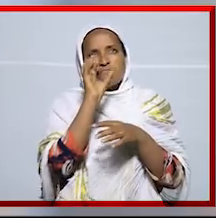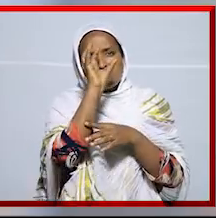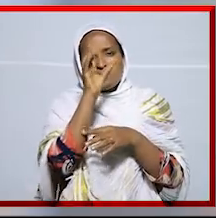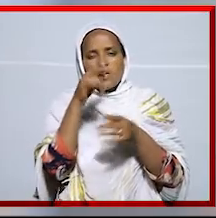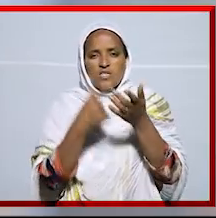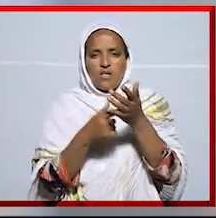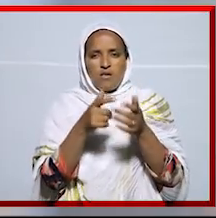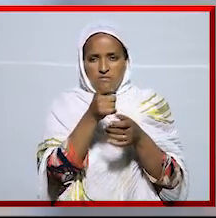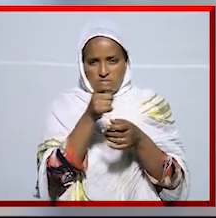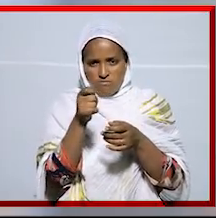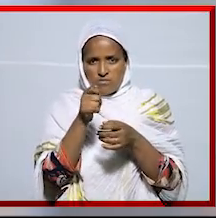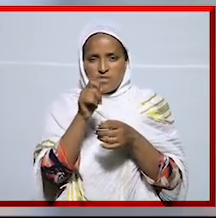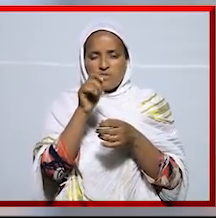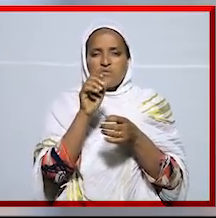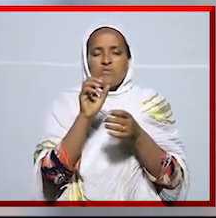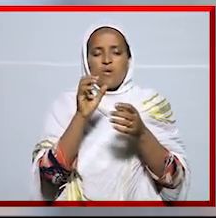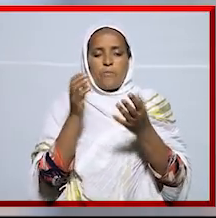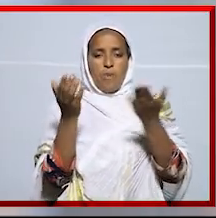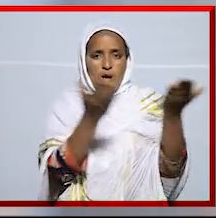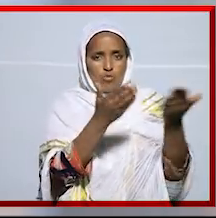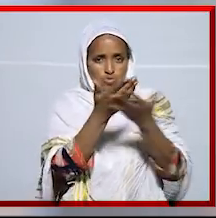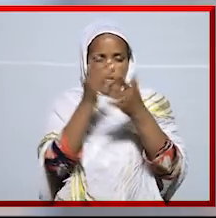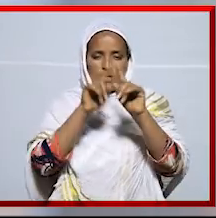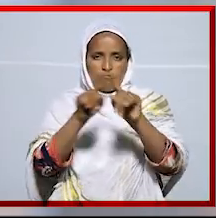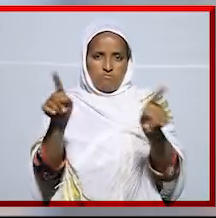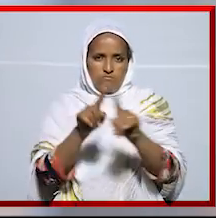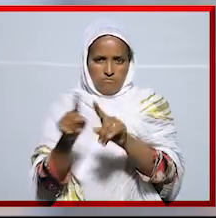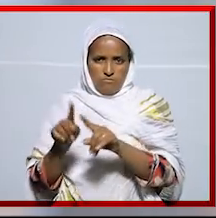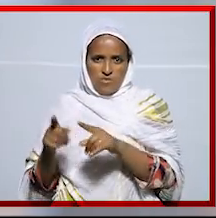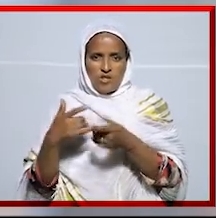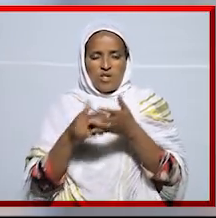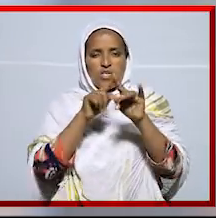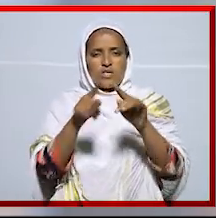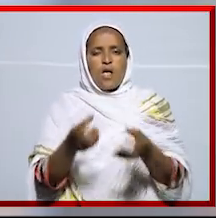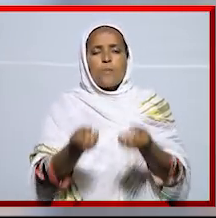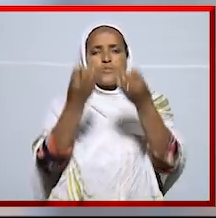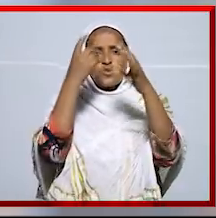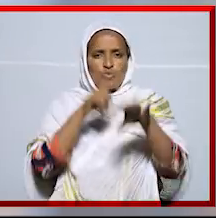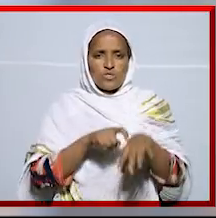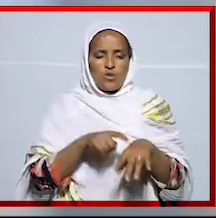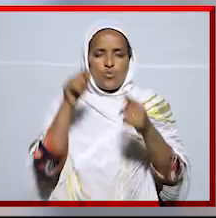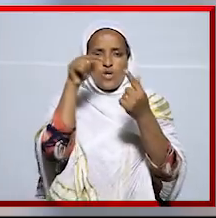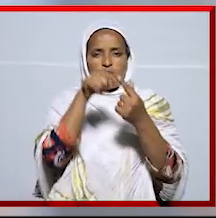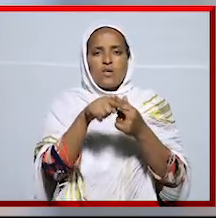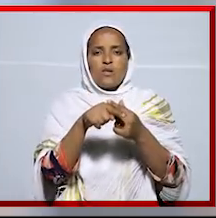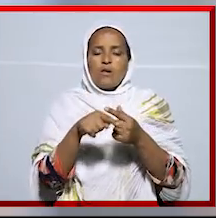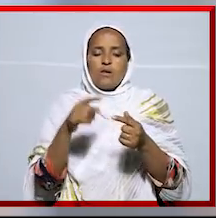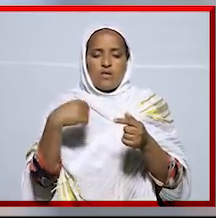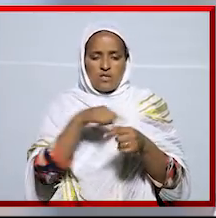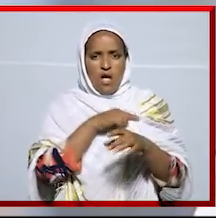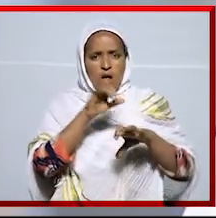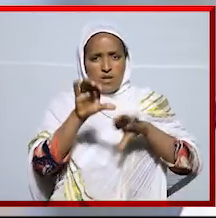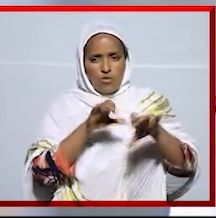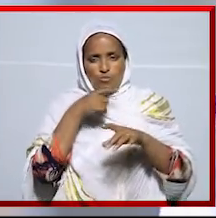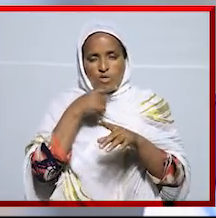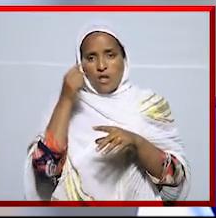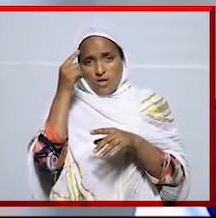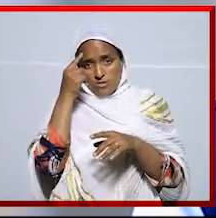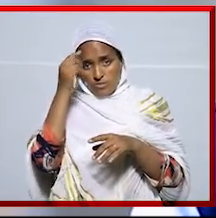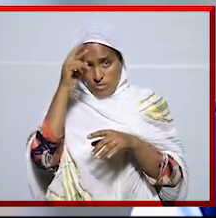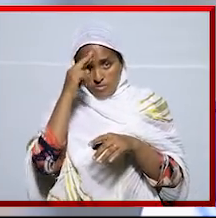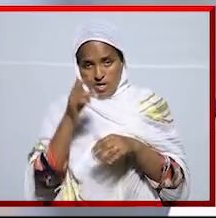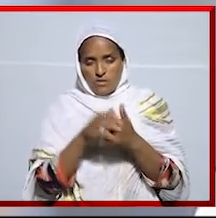እንደየጣቢያ ወይም እንደየቻናሉ ያው የሚያቀርቡት ነገር ይለያያል። ግን አብዛኛውን ጊዜ ወደ እናደርጓለን